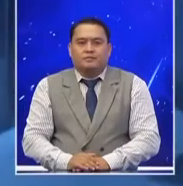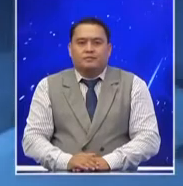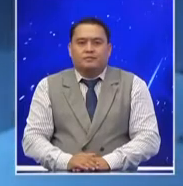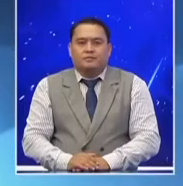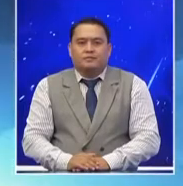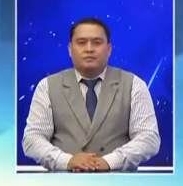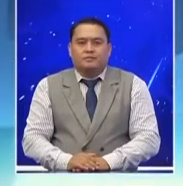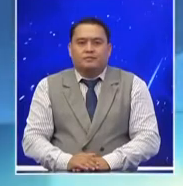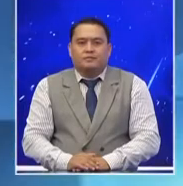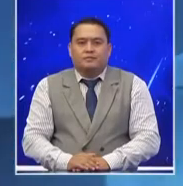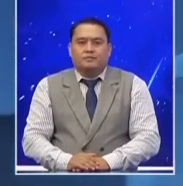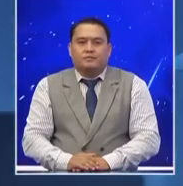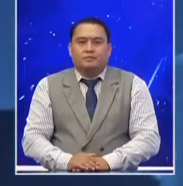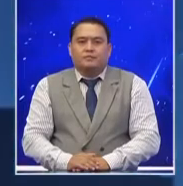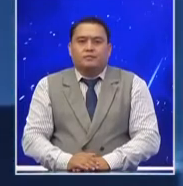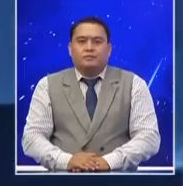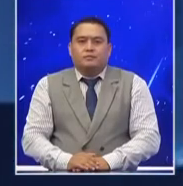ЖТСУ.